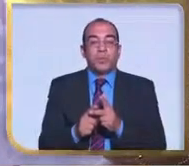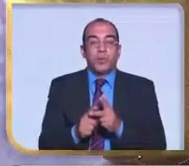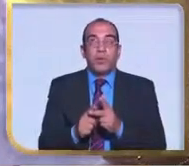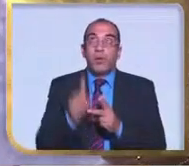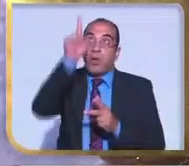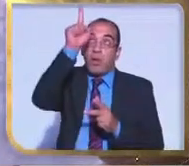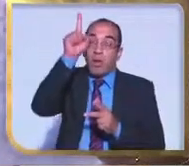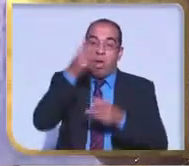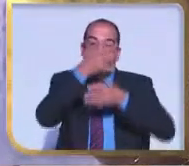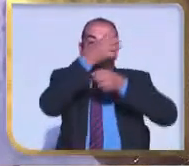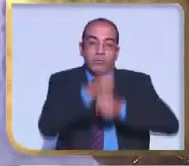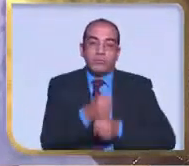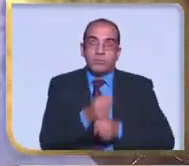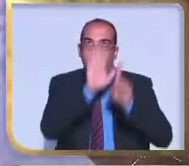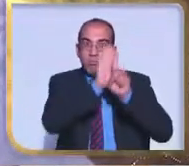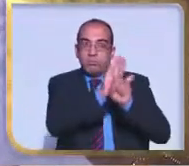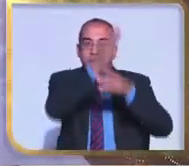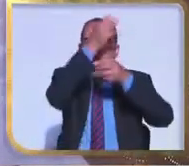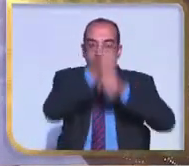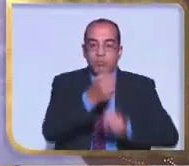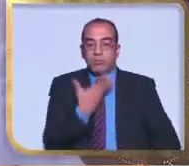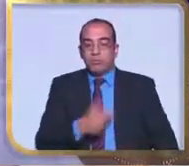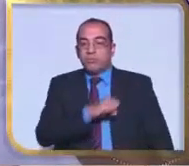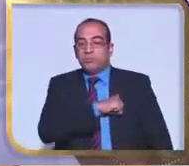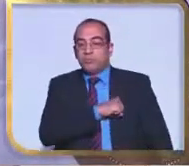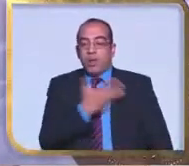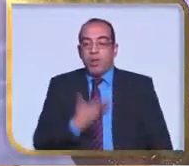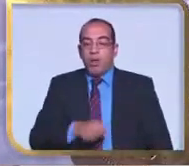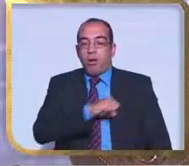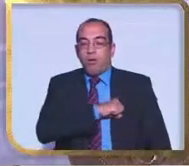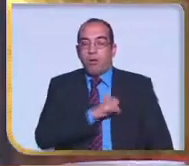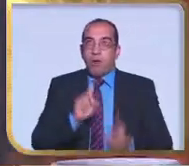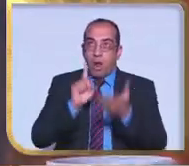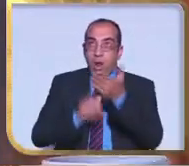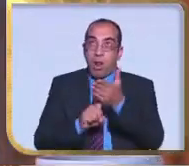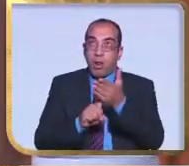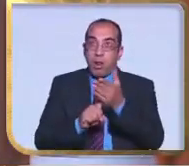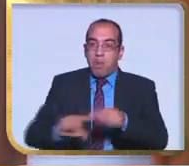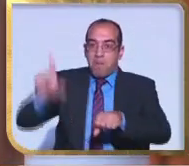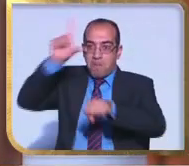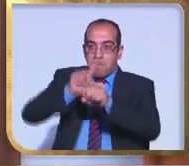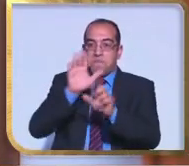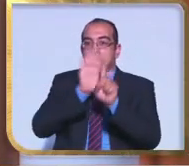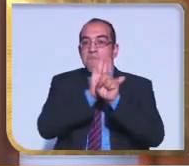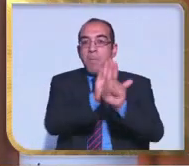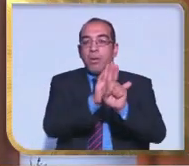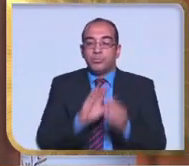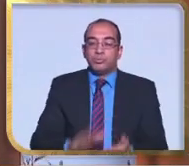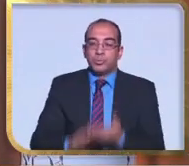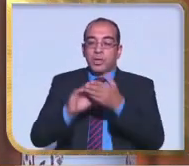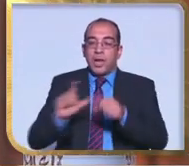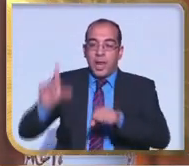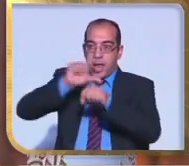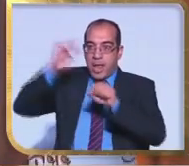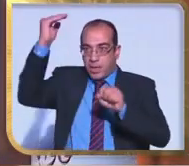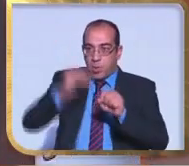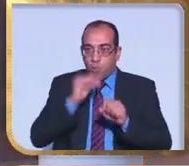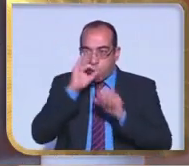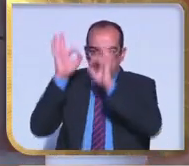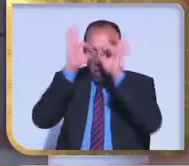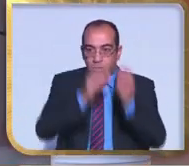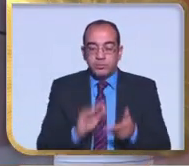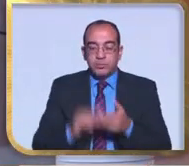فالله خير حافظا وهو أرحم الراحمين. إن ولي الله الذي نزل الكتاب وهو